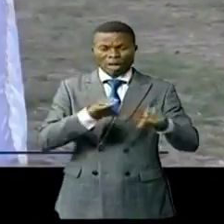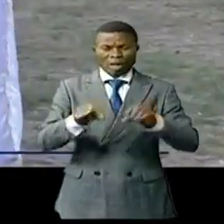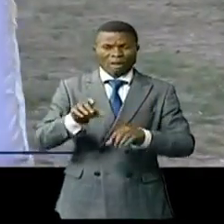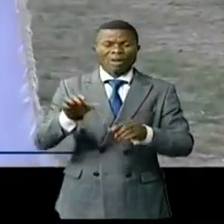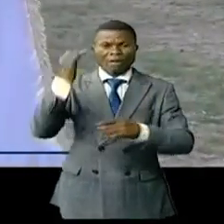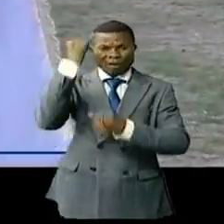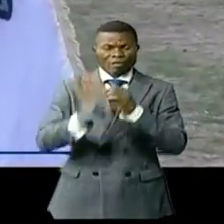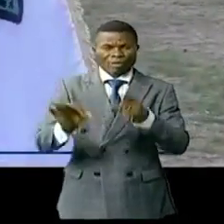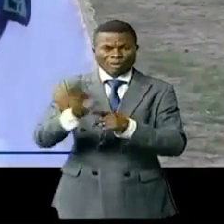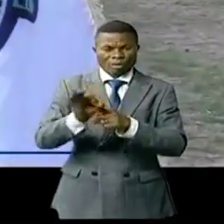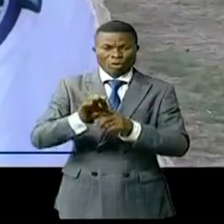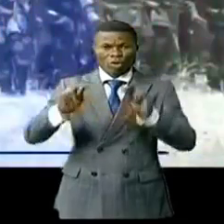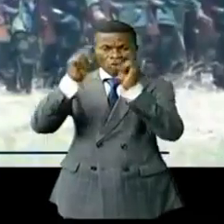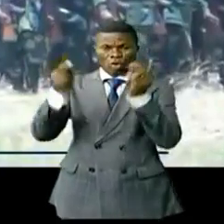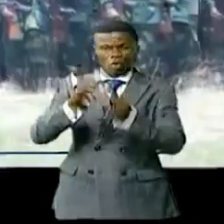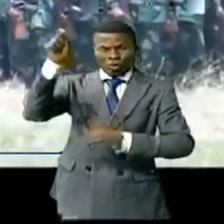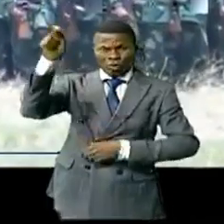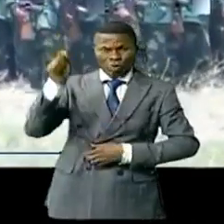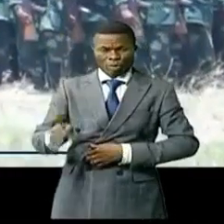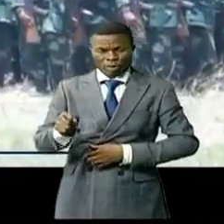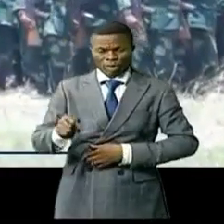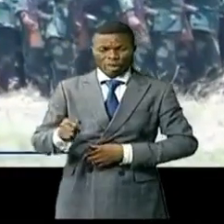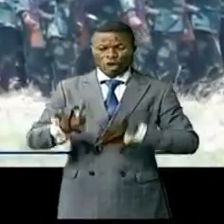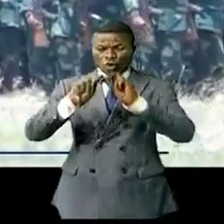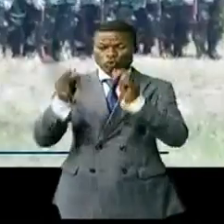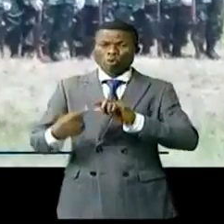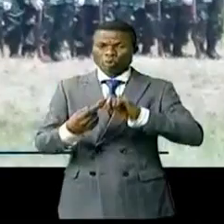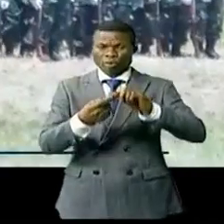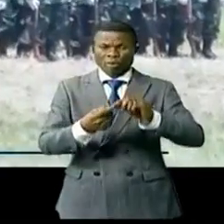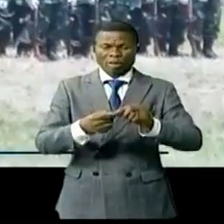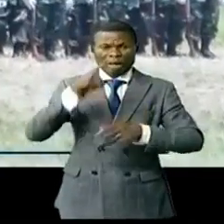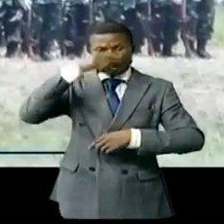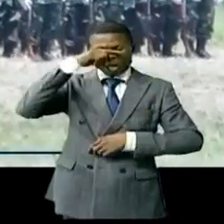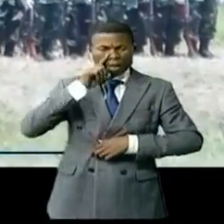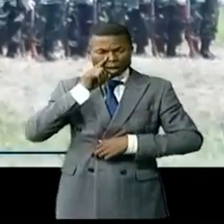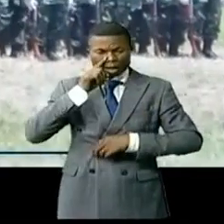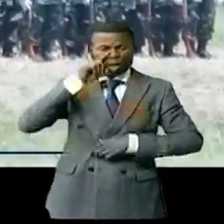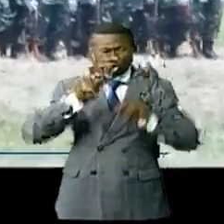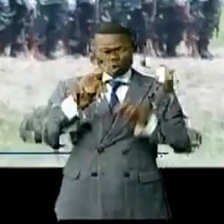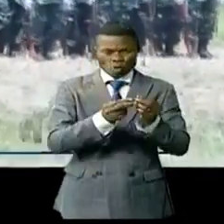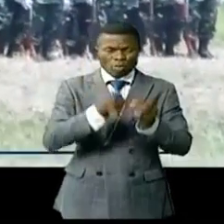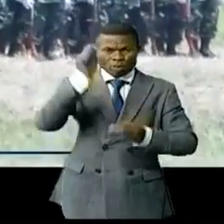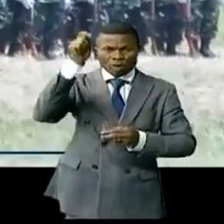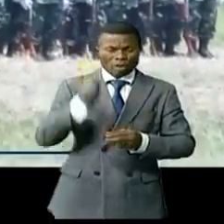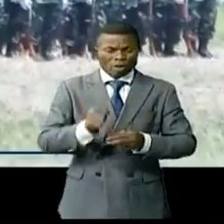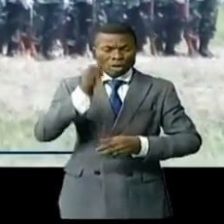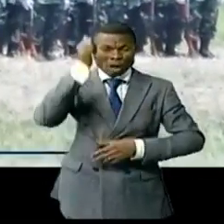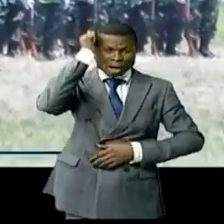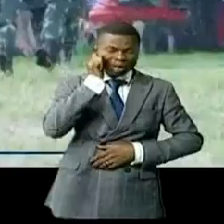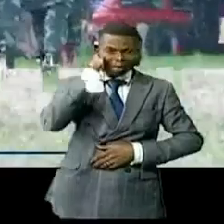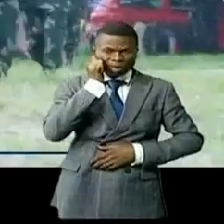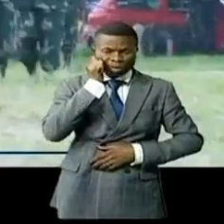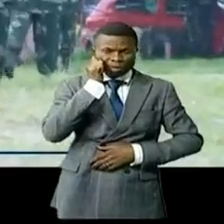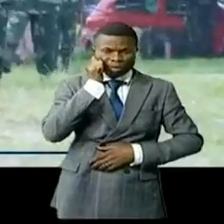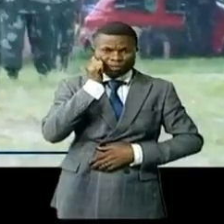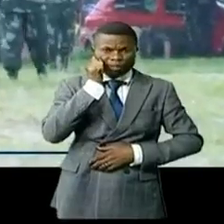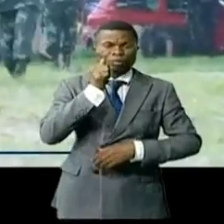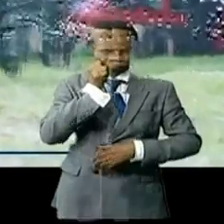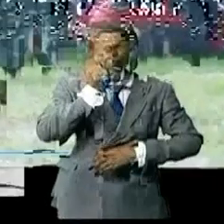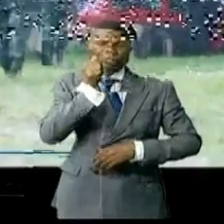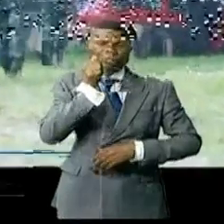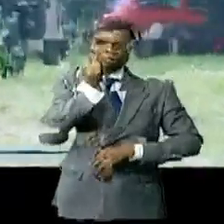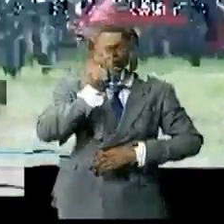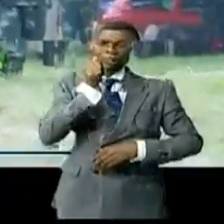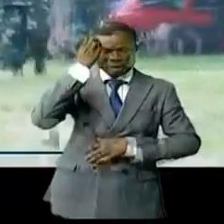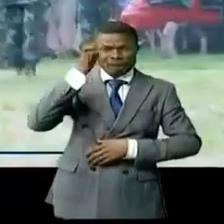formation du bataillon Combat Jungle, une unité spéciale formée au Gabon, et du bataillon spécial commando fusilier marin à la grande parade du Conseil. Le général